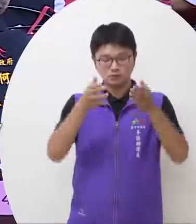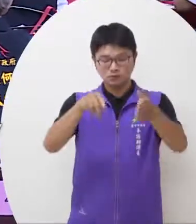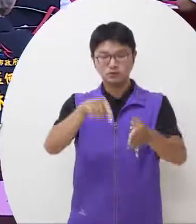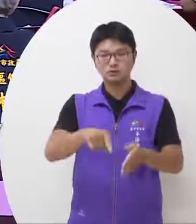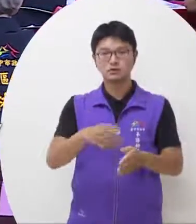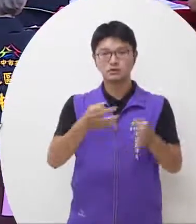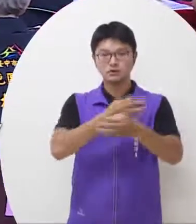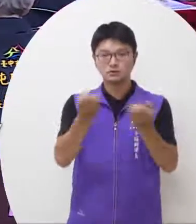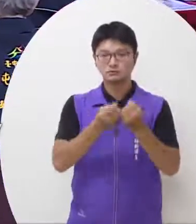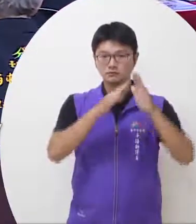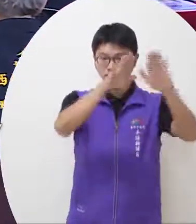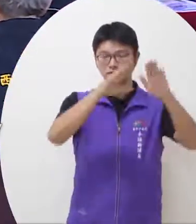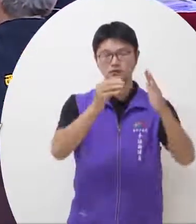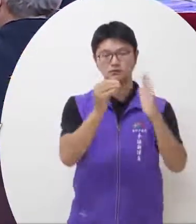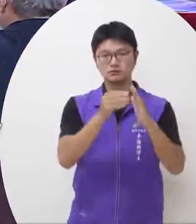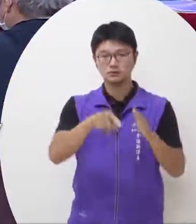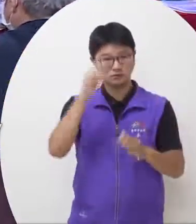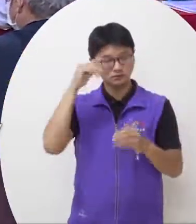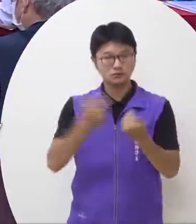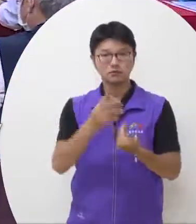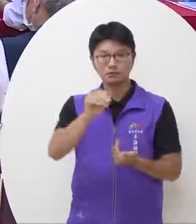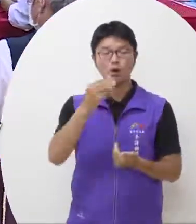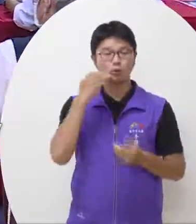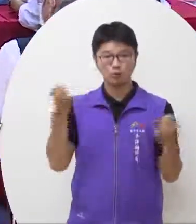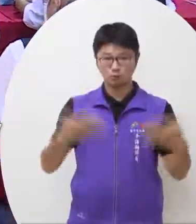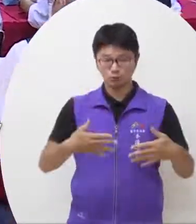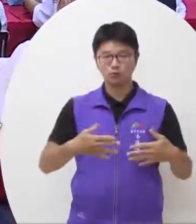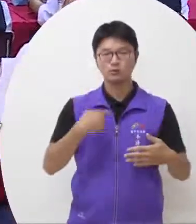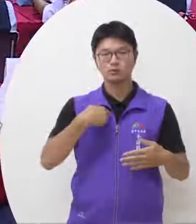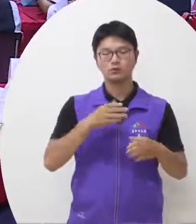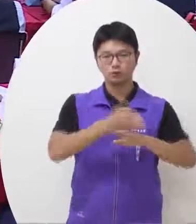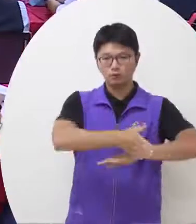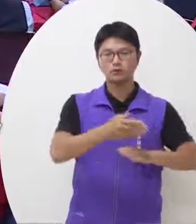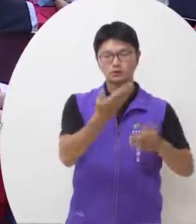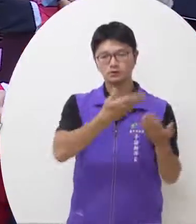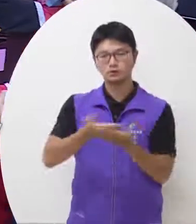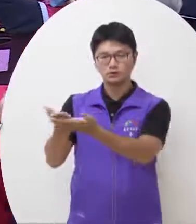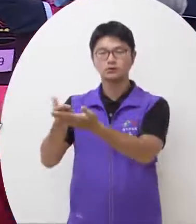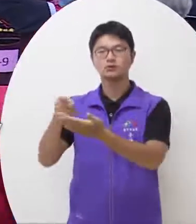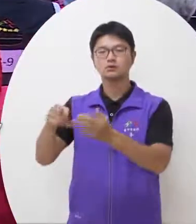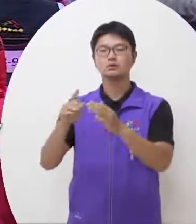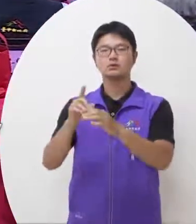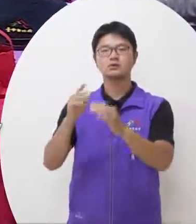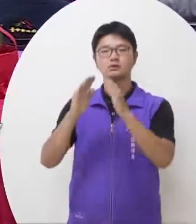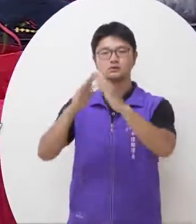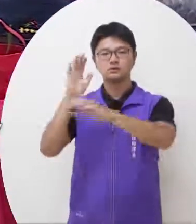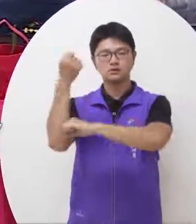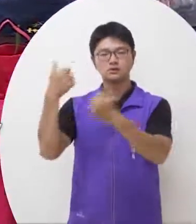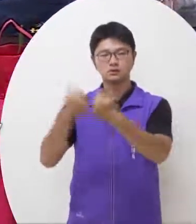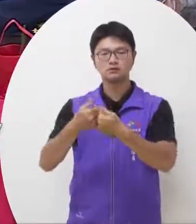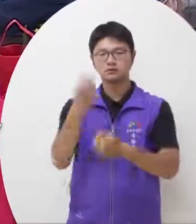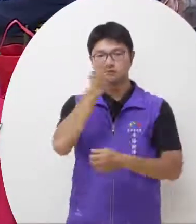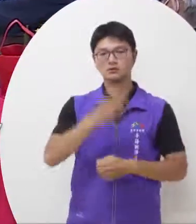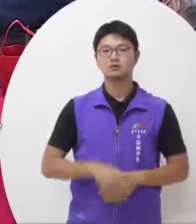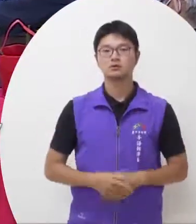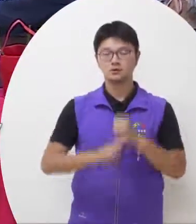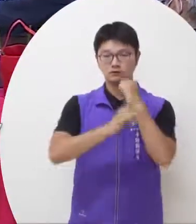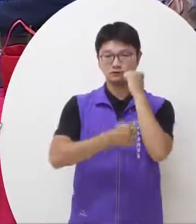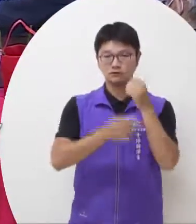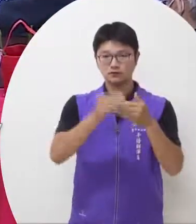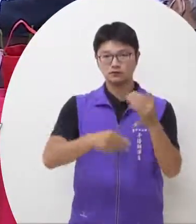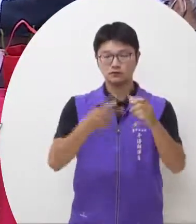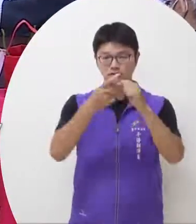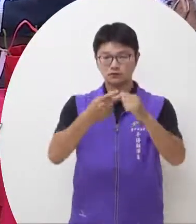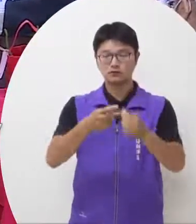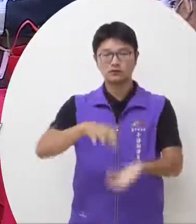发局这个案子有没有意见？如果没有意见的话，本案通过后送请台中市议会审议。 法规案第二案，提案